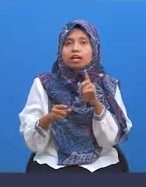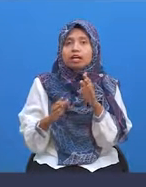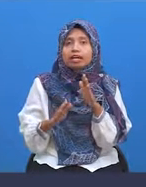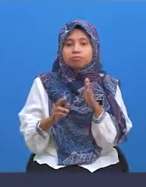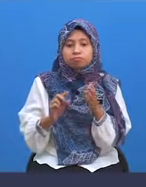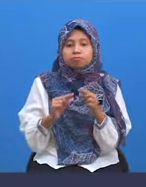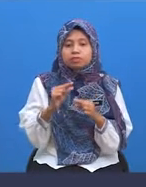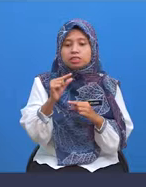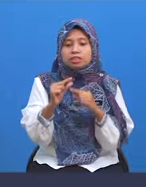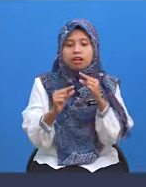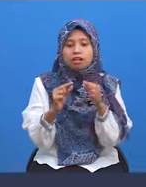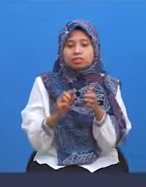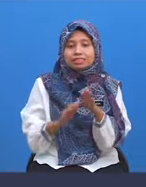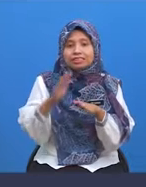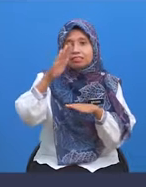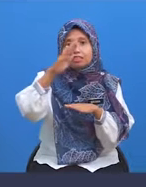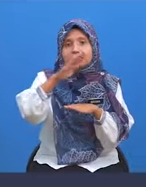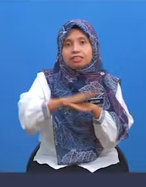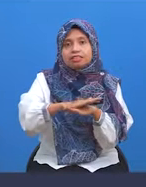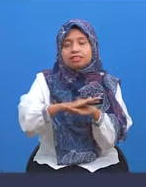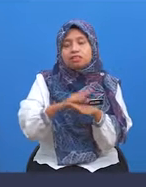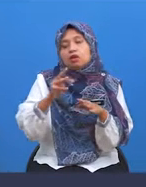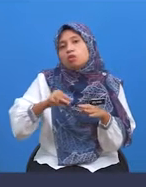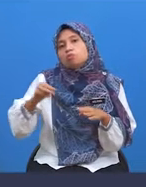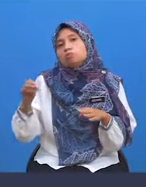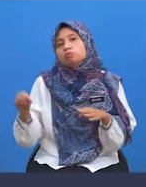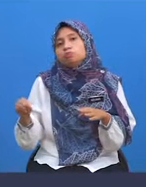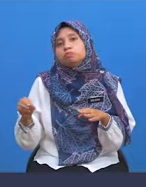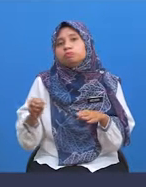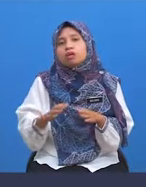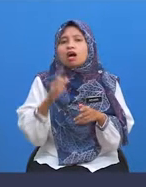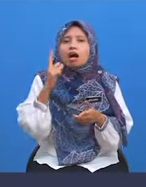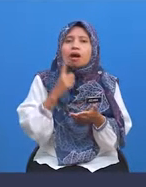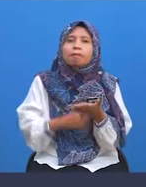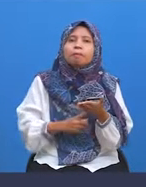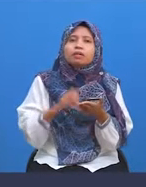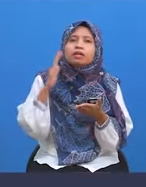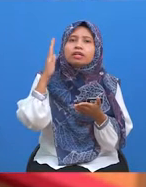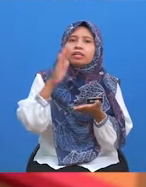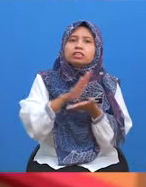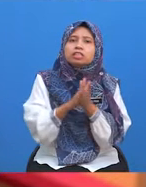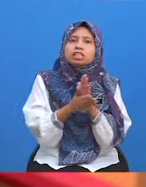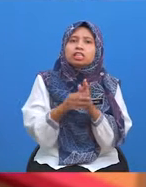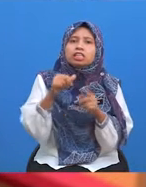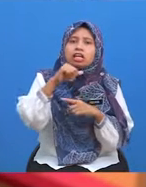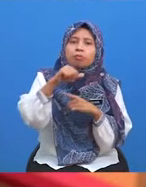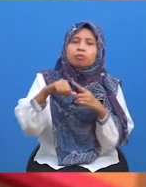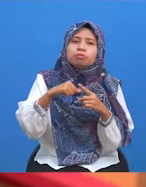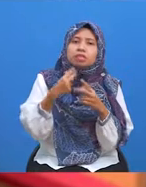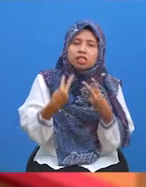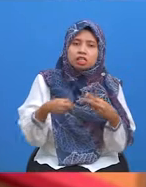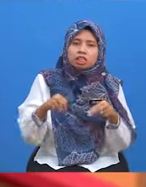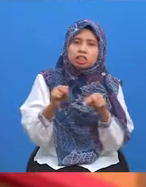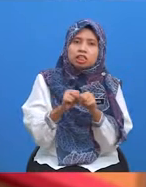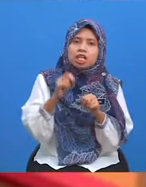Murid-murid, apa akan jadi apabila nilai C kita negatif? Jangan jawab lagi.